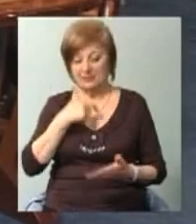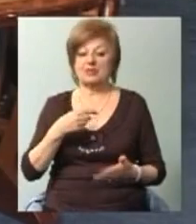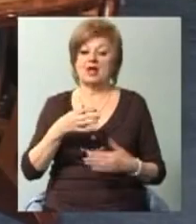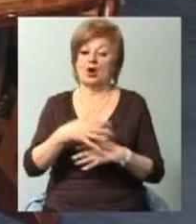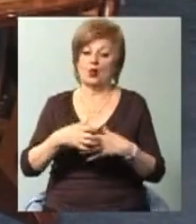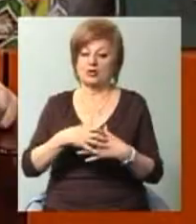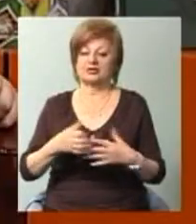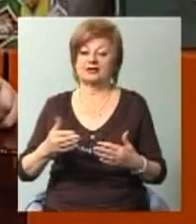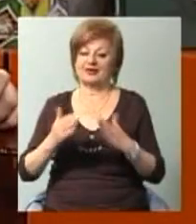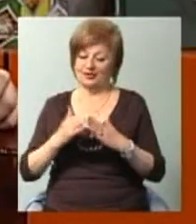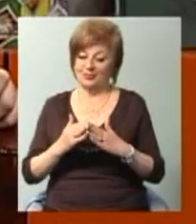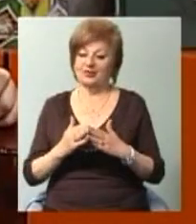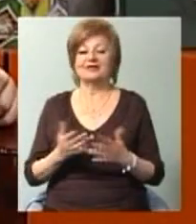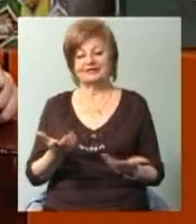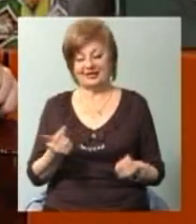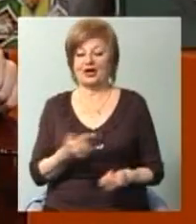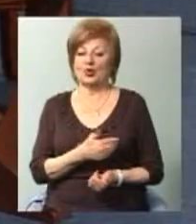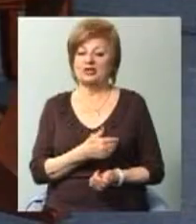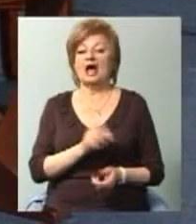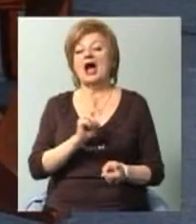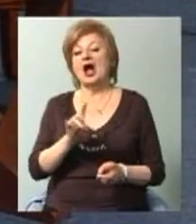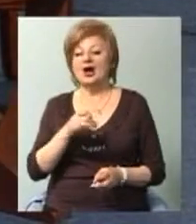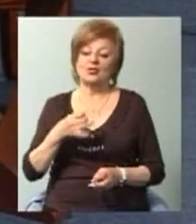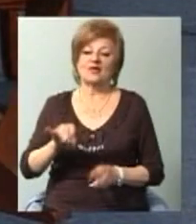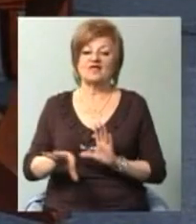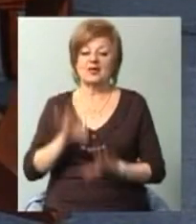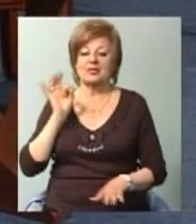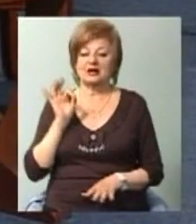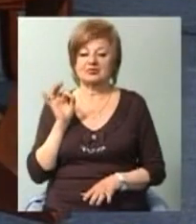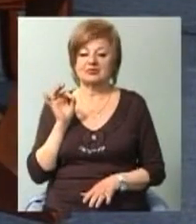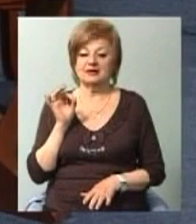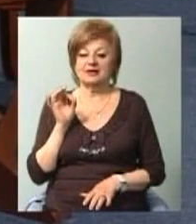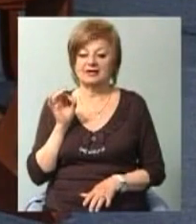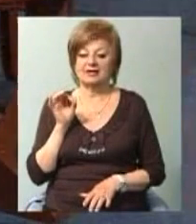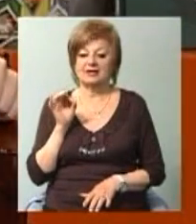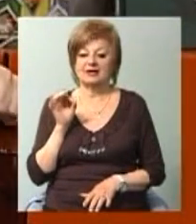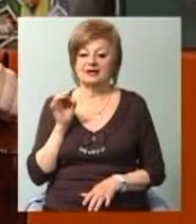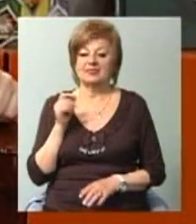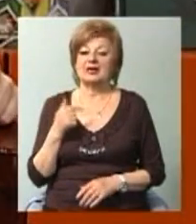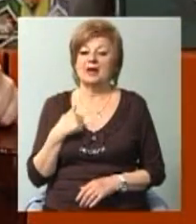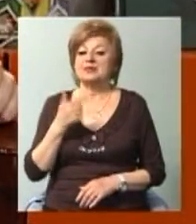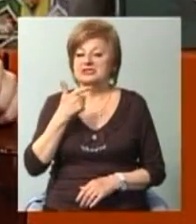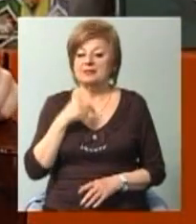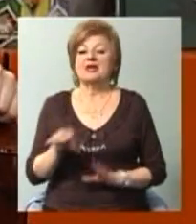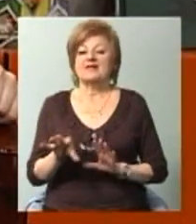котика? Захотів. Якого котика б ти б собі обрав? Я б собі обрав